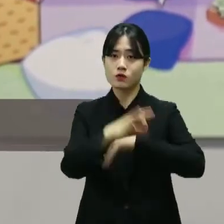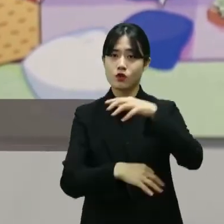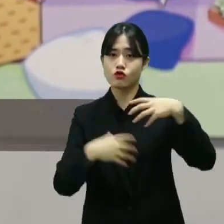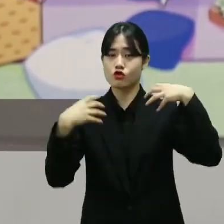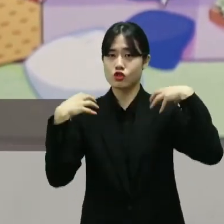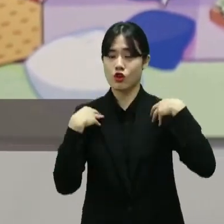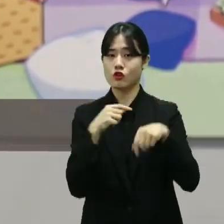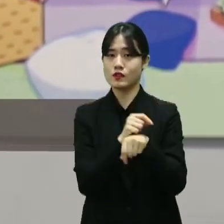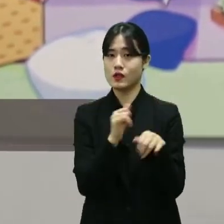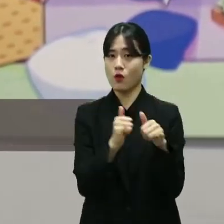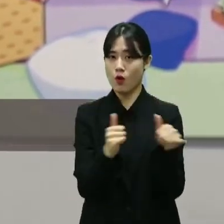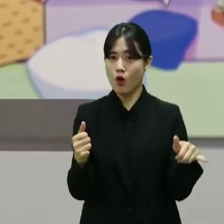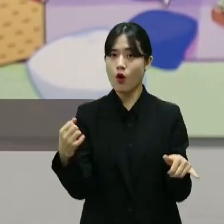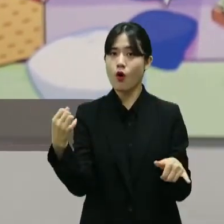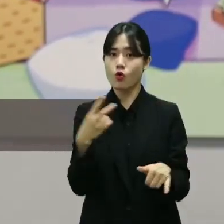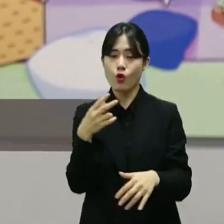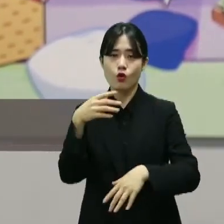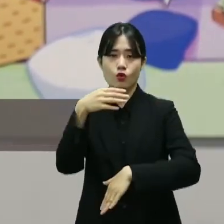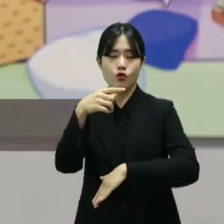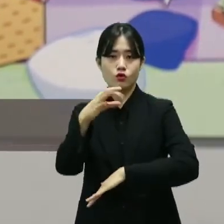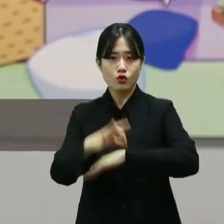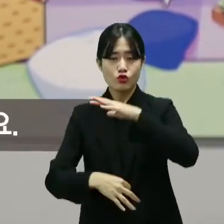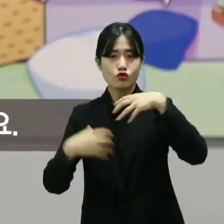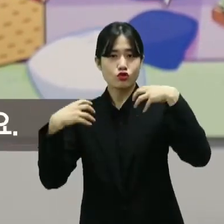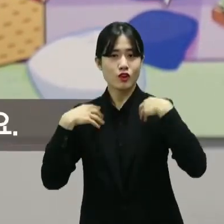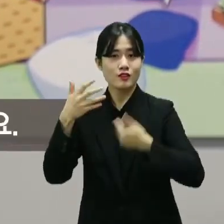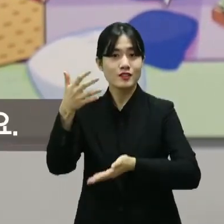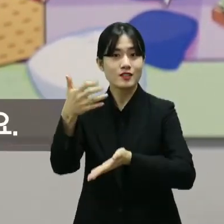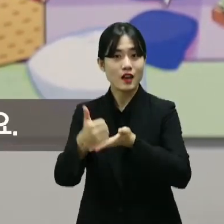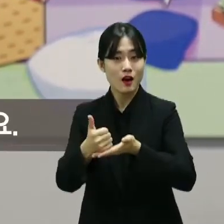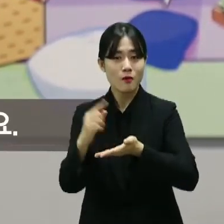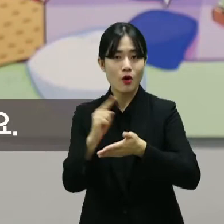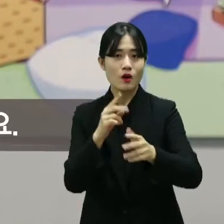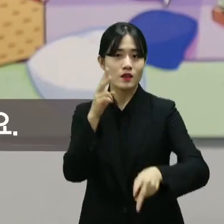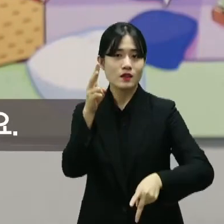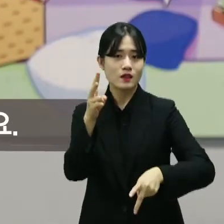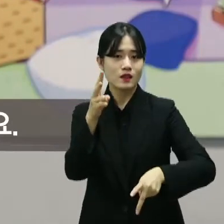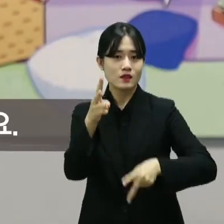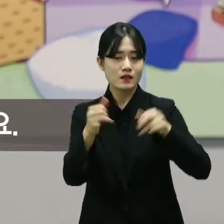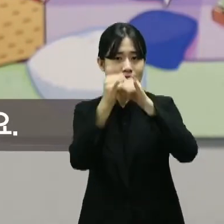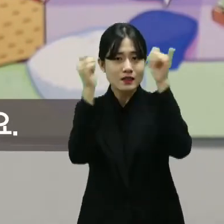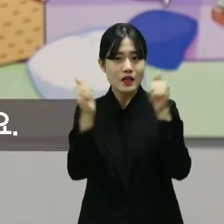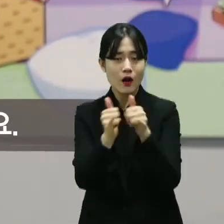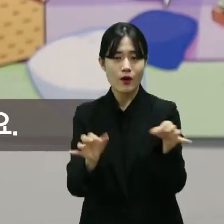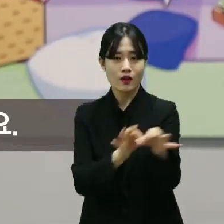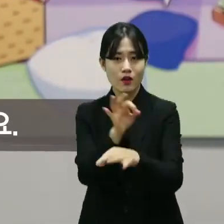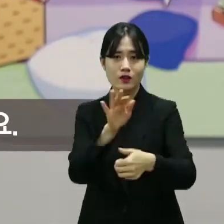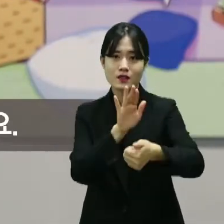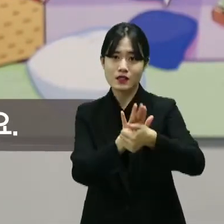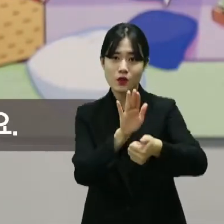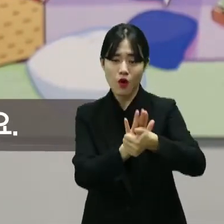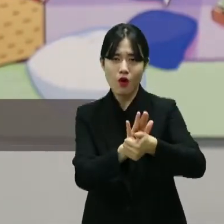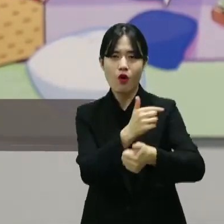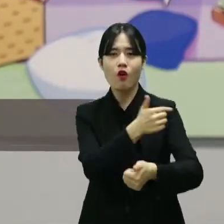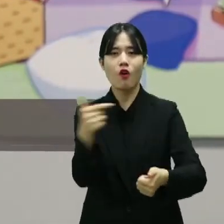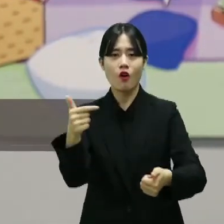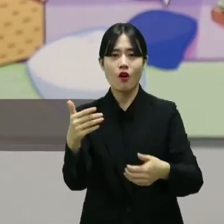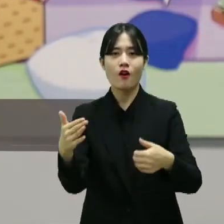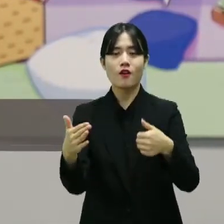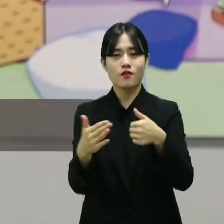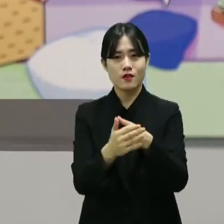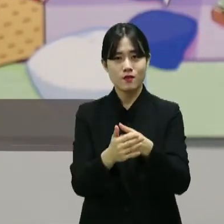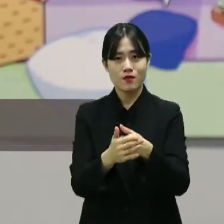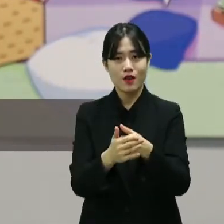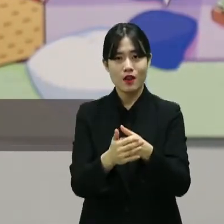지금 서구청 직원분들 그리고 구청장님께서 물심양면 사회적 경제 기업들을 굉장히 많이 지원해주고 계세요. 그래서 제가